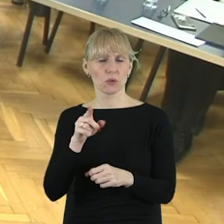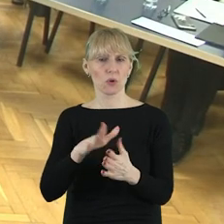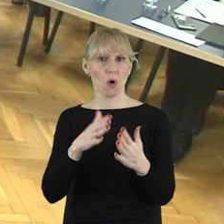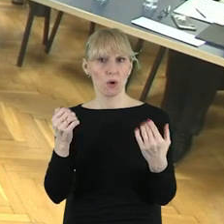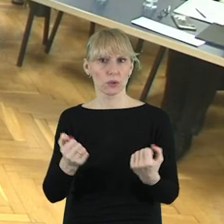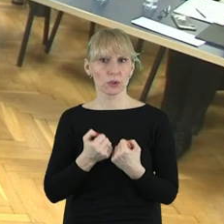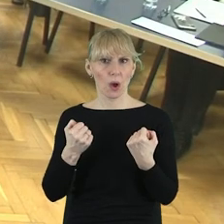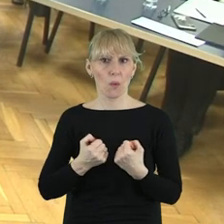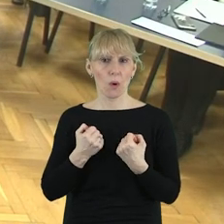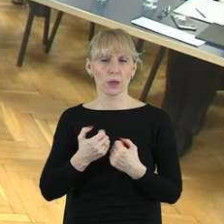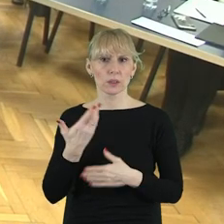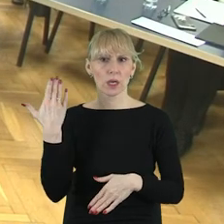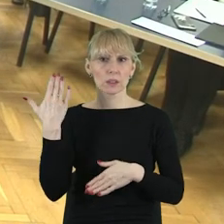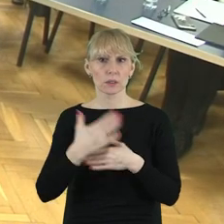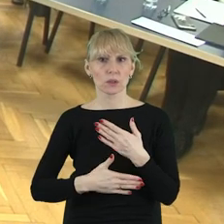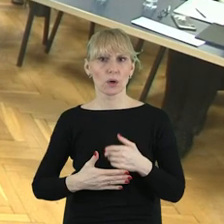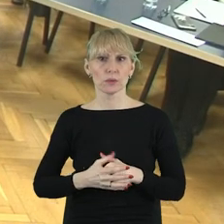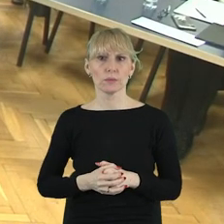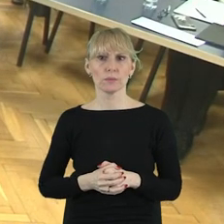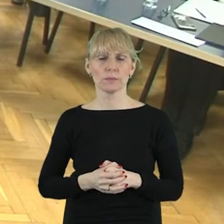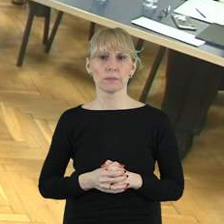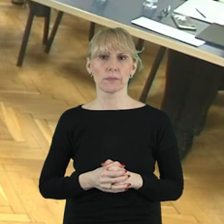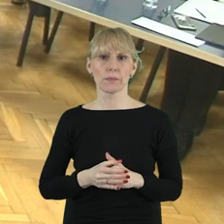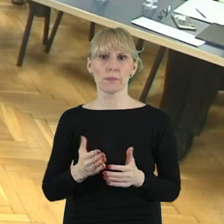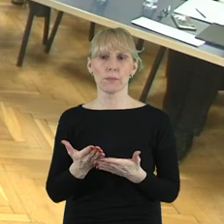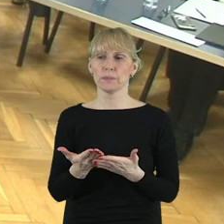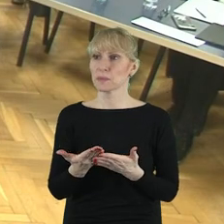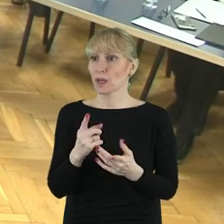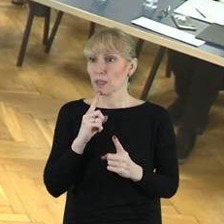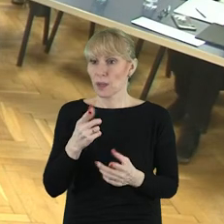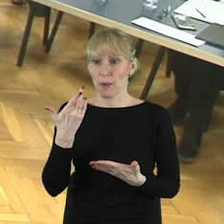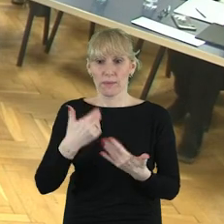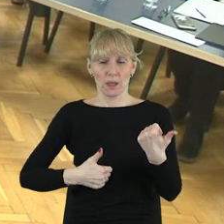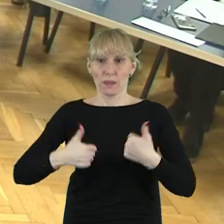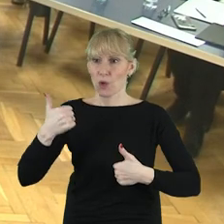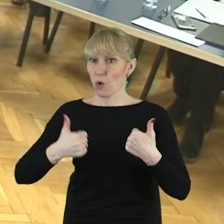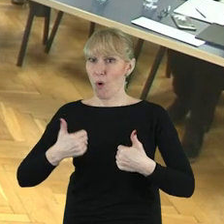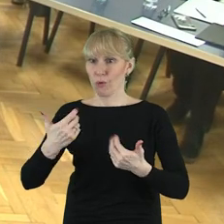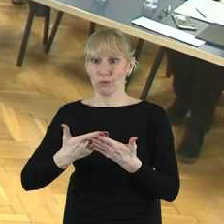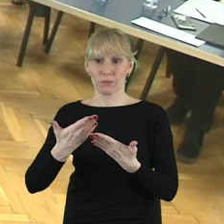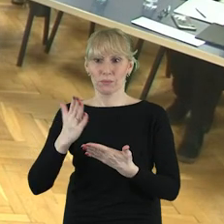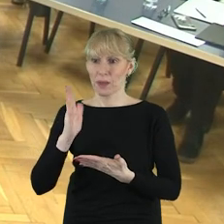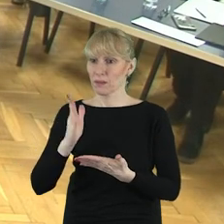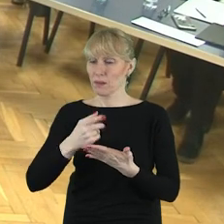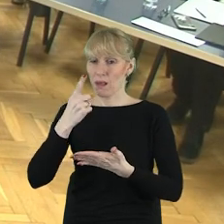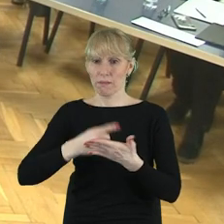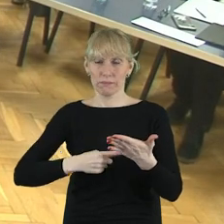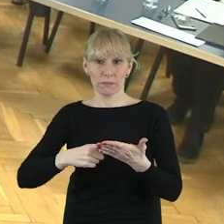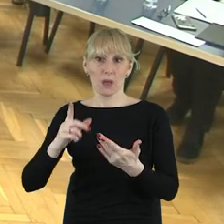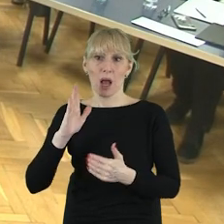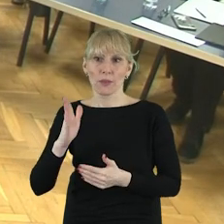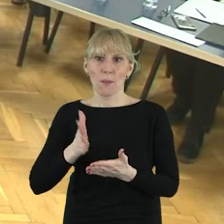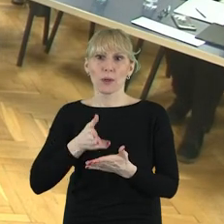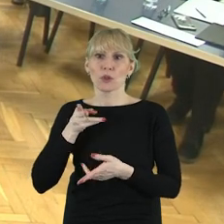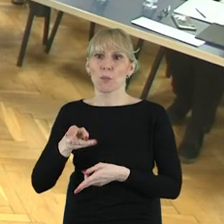tego typu działania skończą się na unieważnieniu konkursu, a to będzie miało